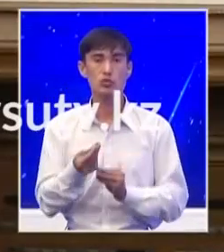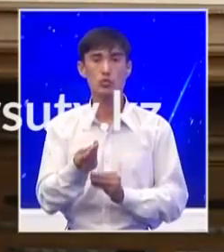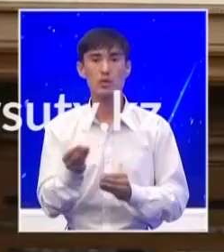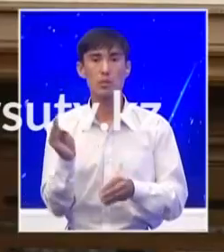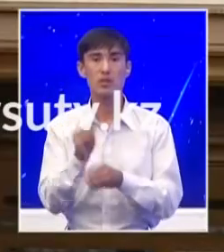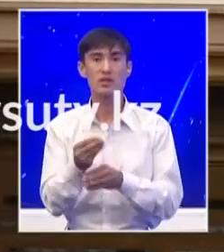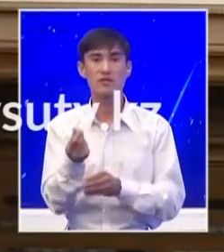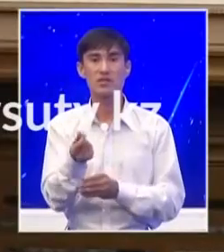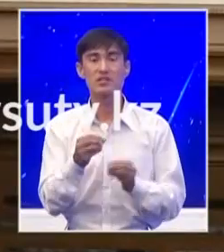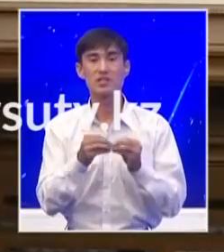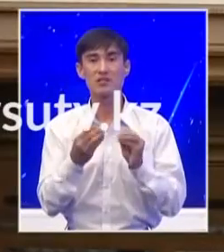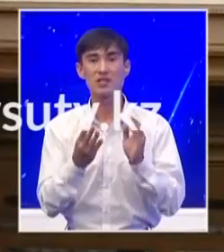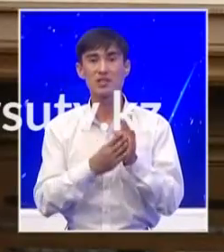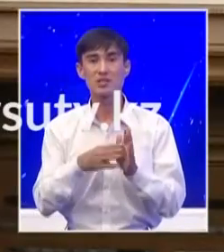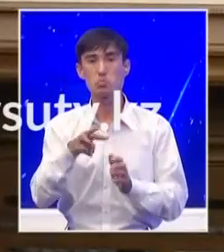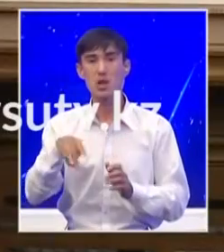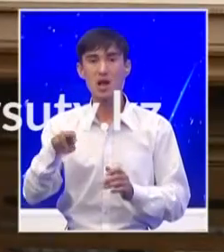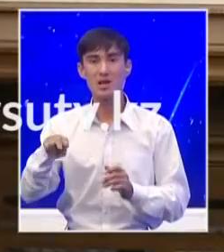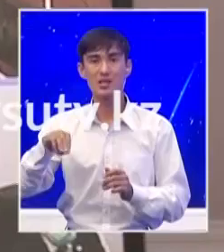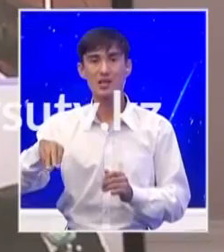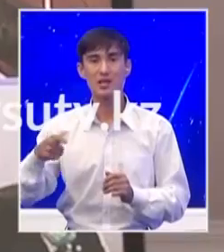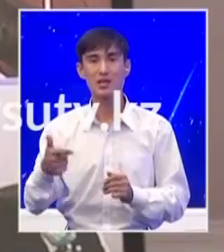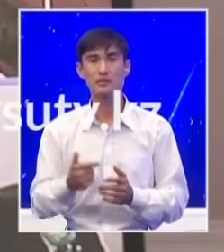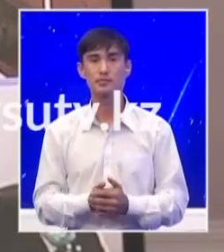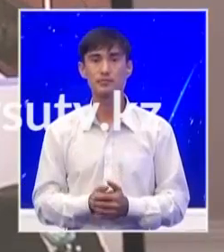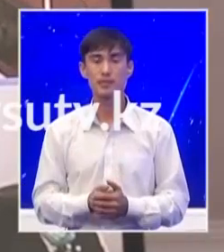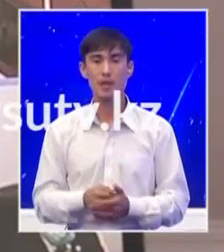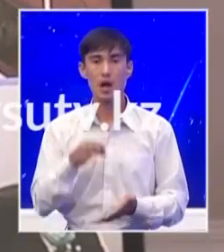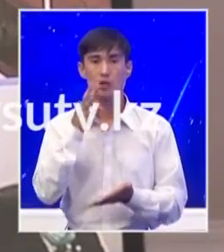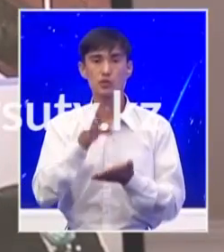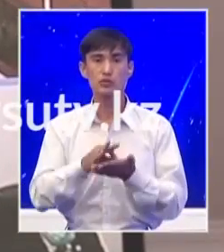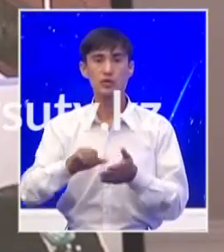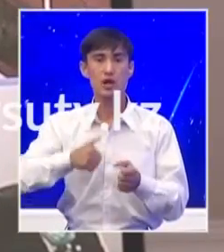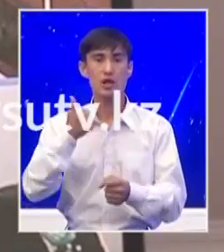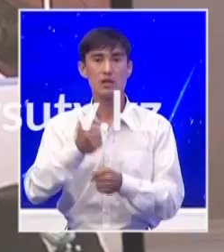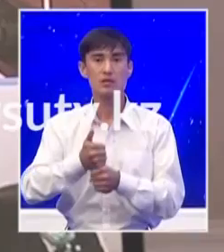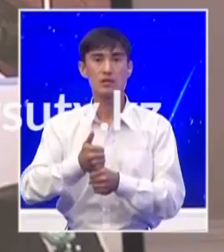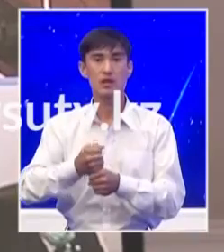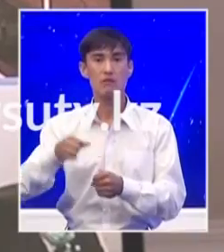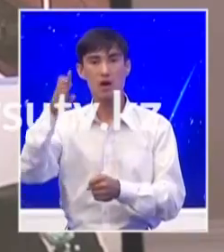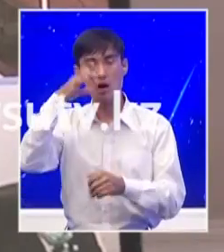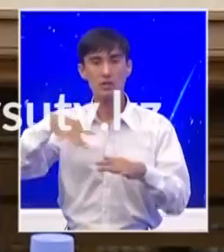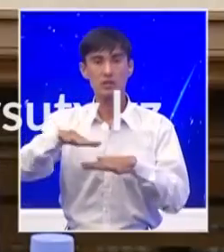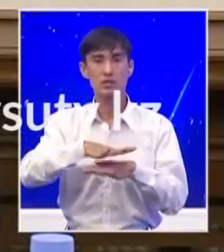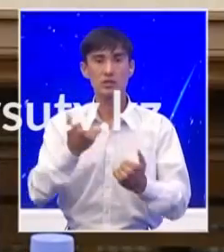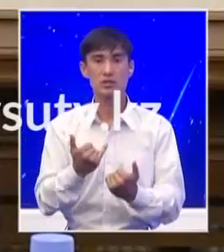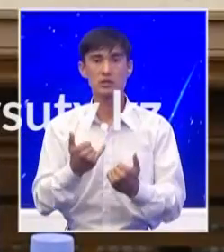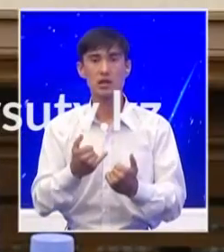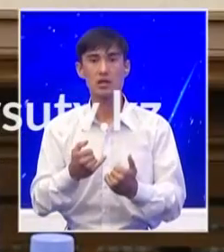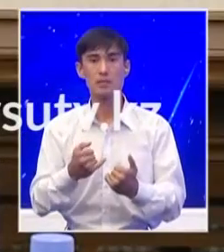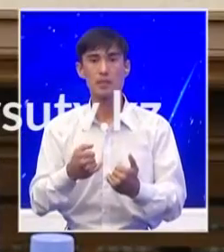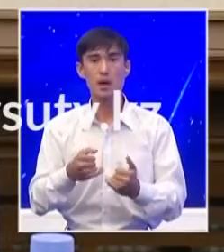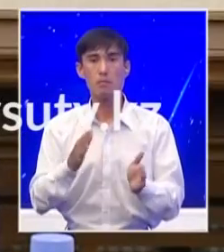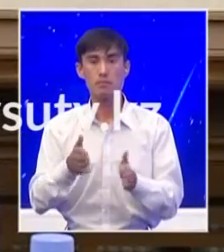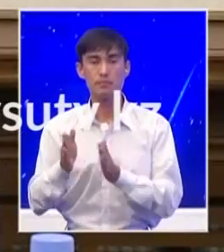финансирования составит 19 миллиардов тенге. Как озвучил глава государства, Казахстан поэтапно перейдет к выборности акимов